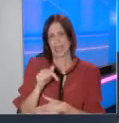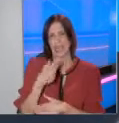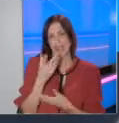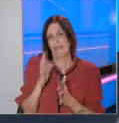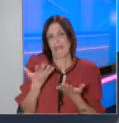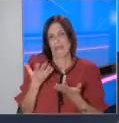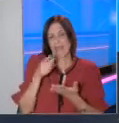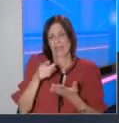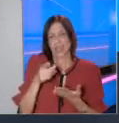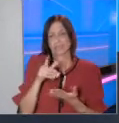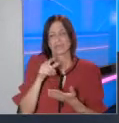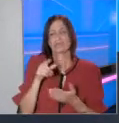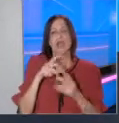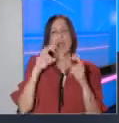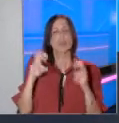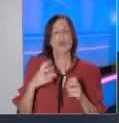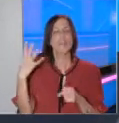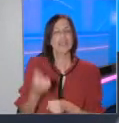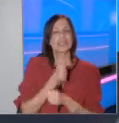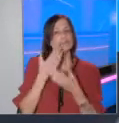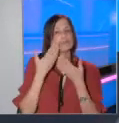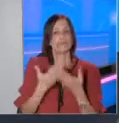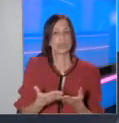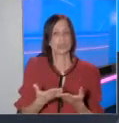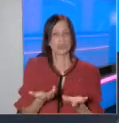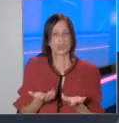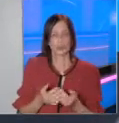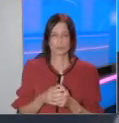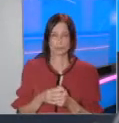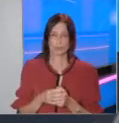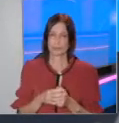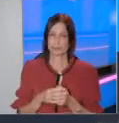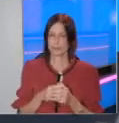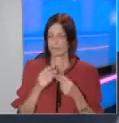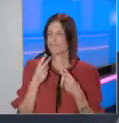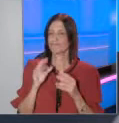איך אתם אצלכם בעמותה מצליחים לסייע בכל זאת? אז באמת אני רוצה לסיים שהגל השני של הקורונה, שאתם